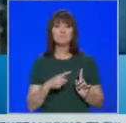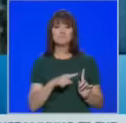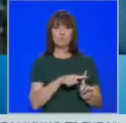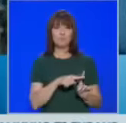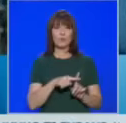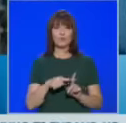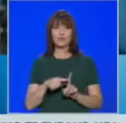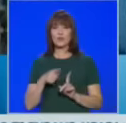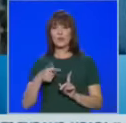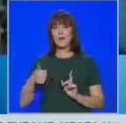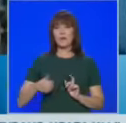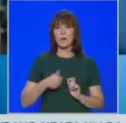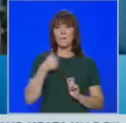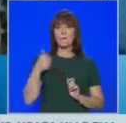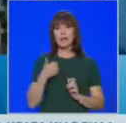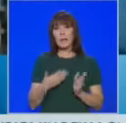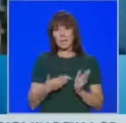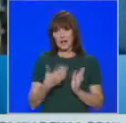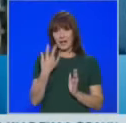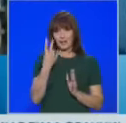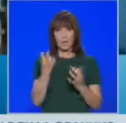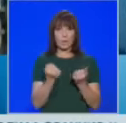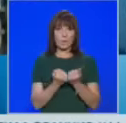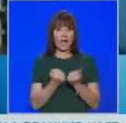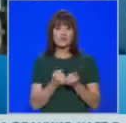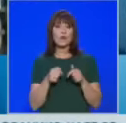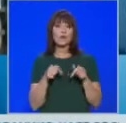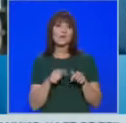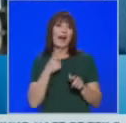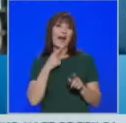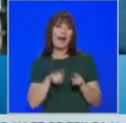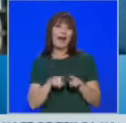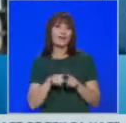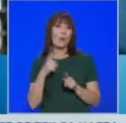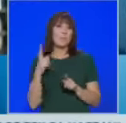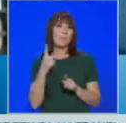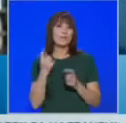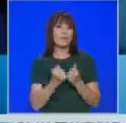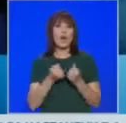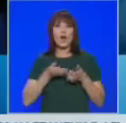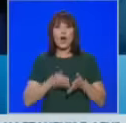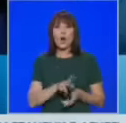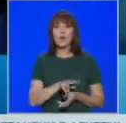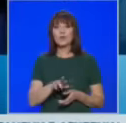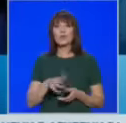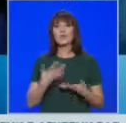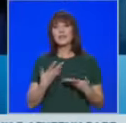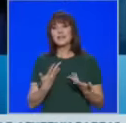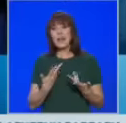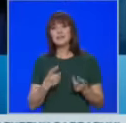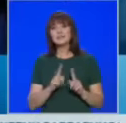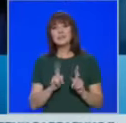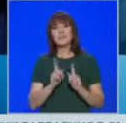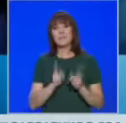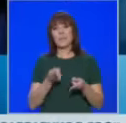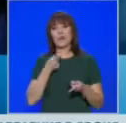положително на нейната победа, защото макар и второ място за тях, това е първо място. Както казах, родителите не могат в момента да говорят пред